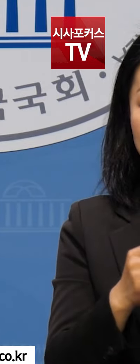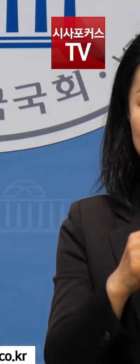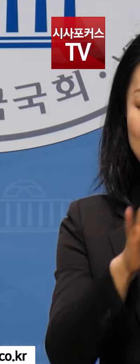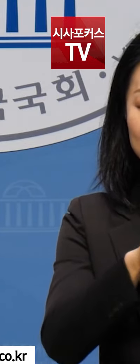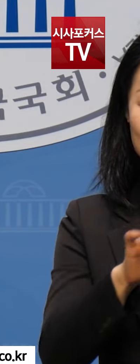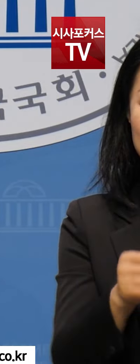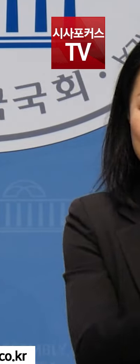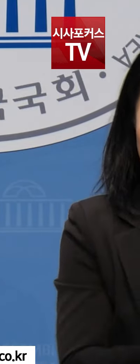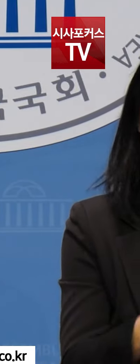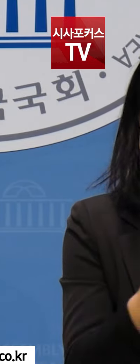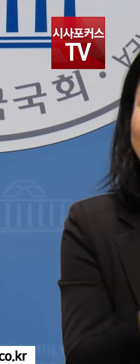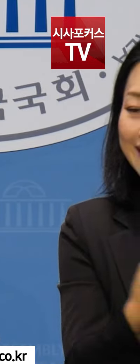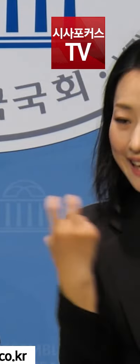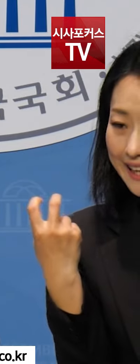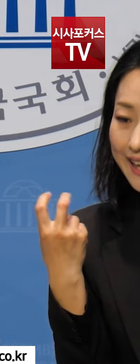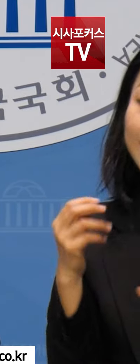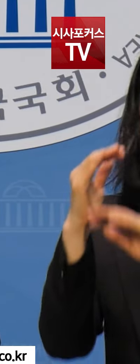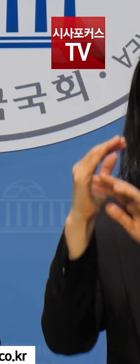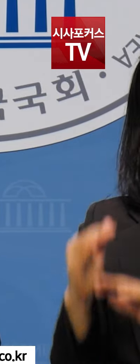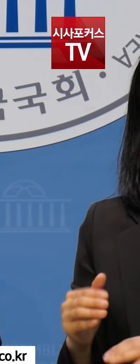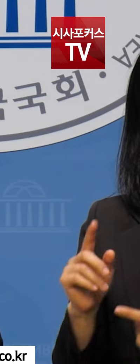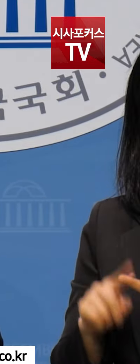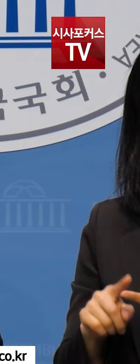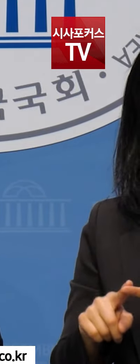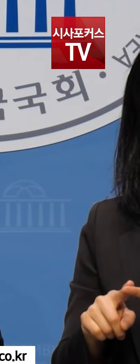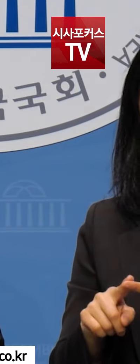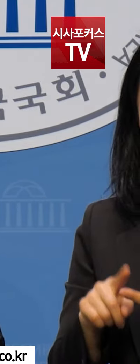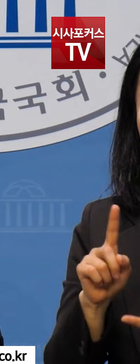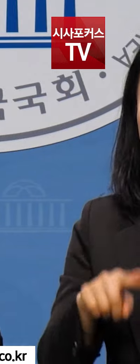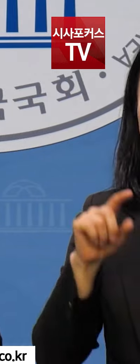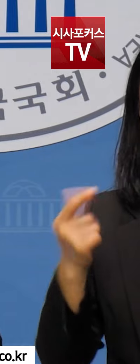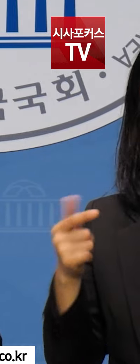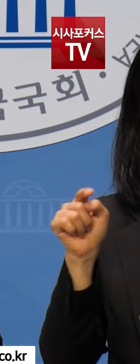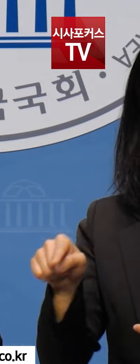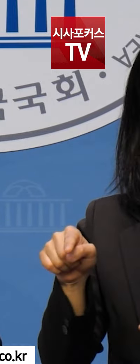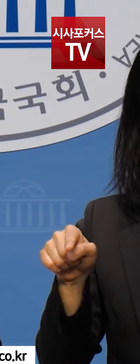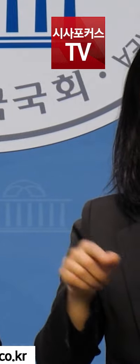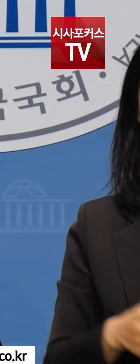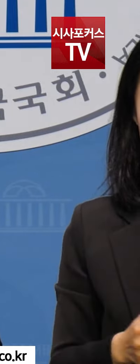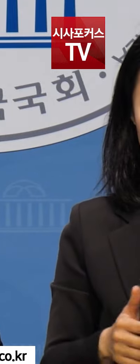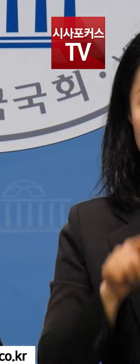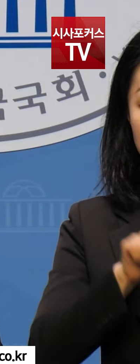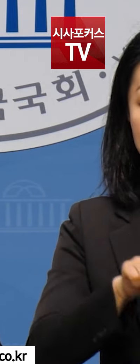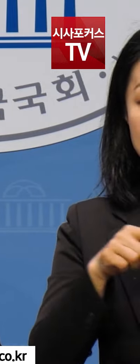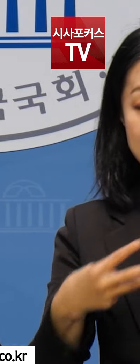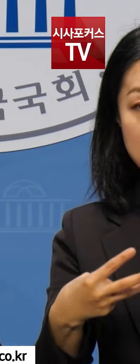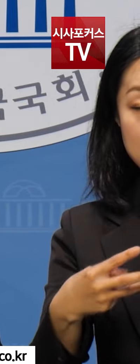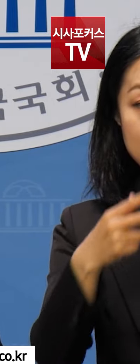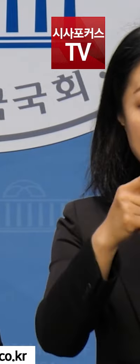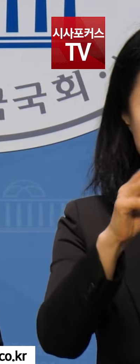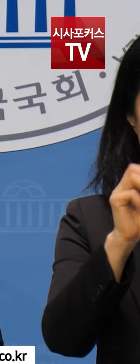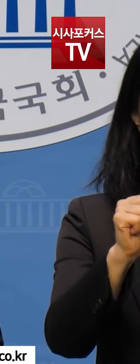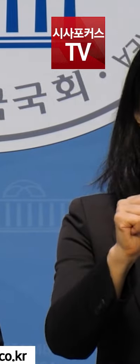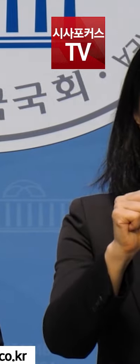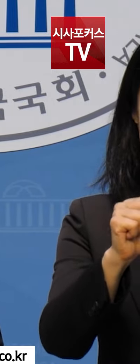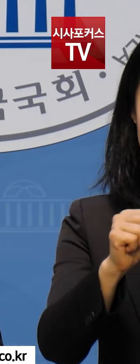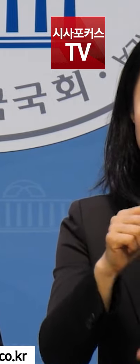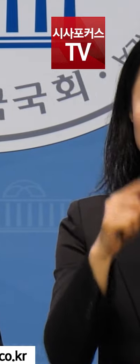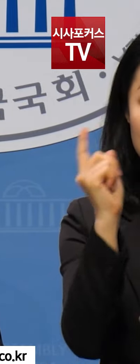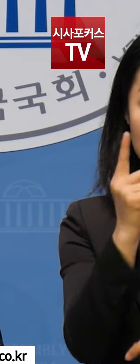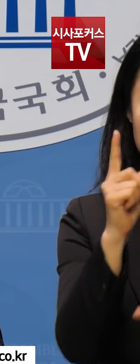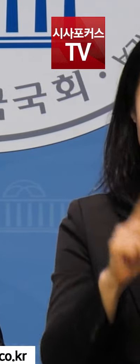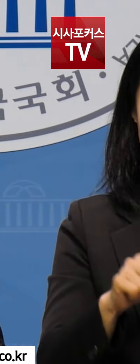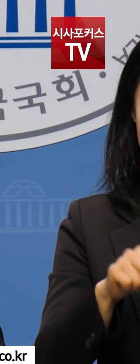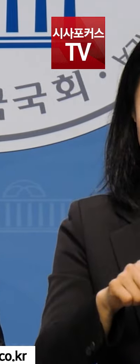맹랑한 짓인지를 잘 보여주고 있습니다. 6대 3으로 인용된 KBS 수신료 관련 헌재